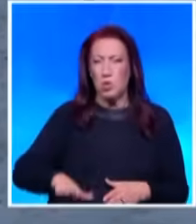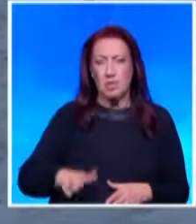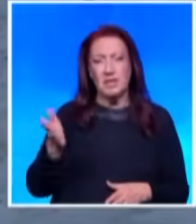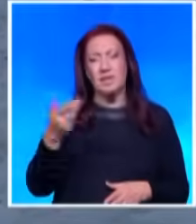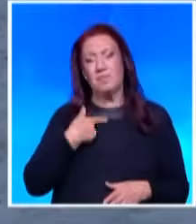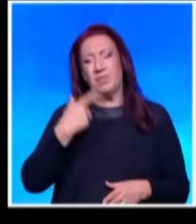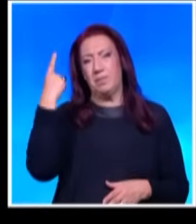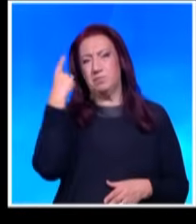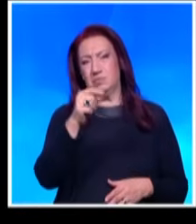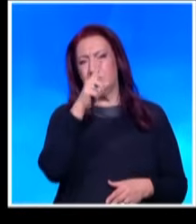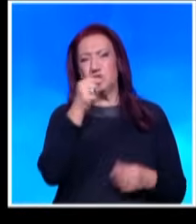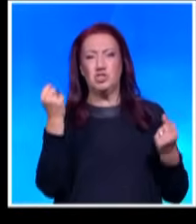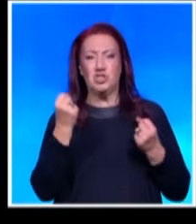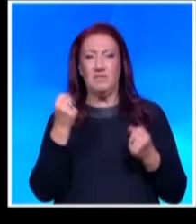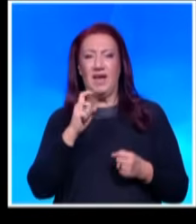заминават за Газа.